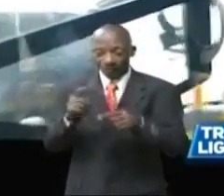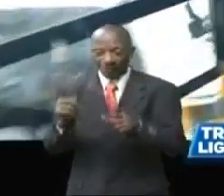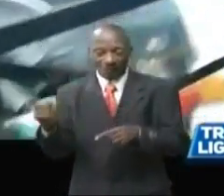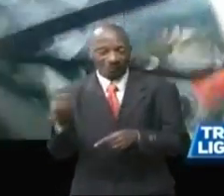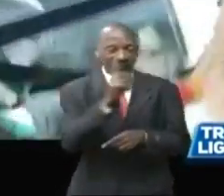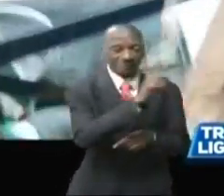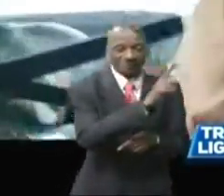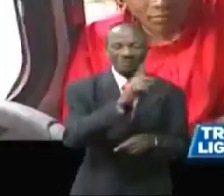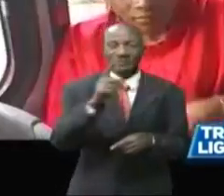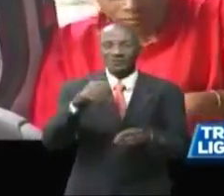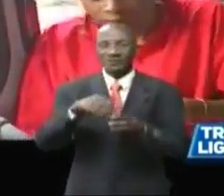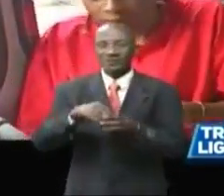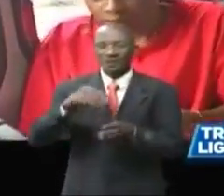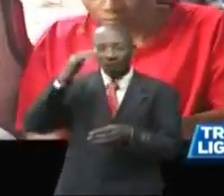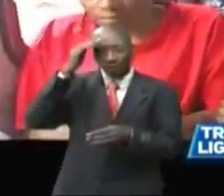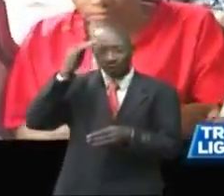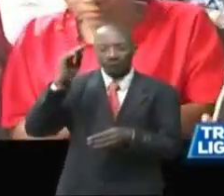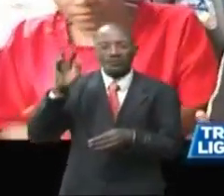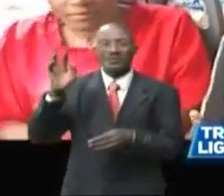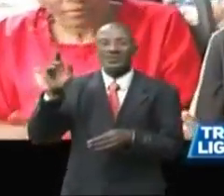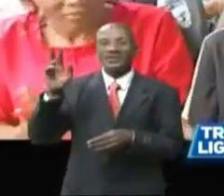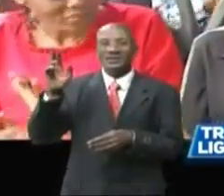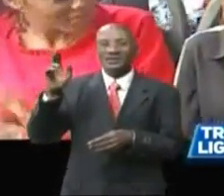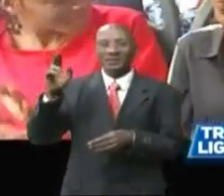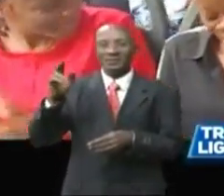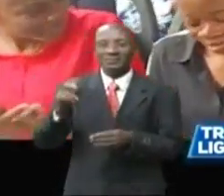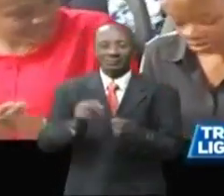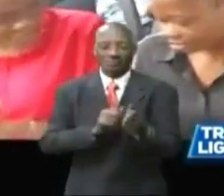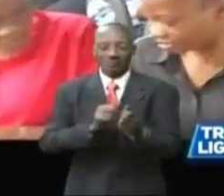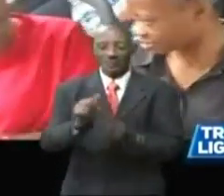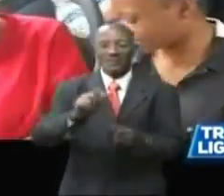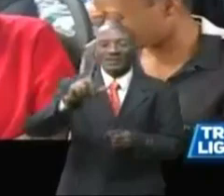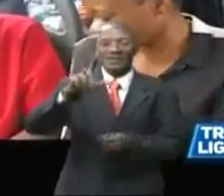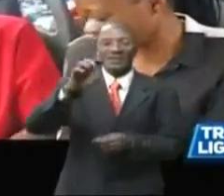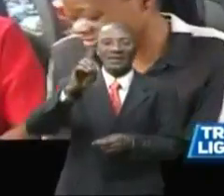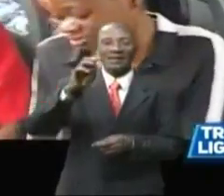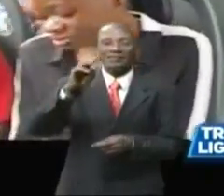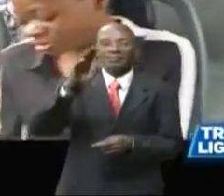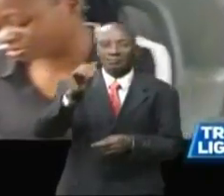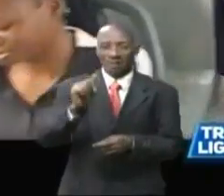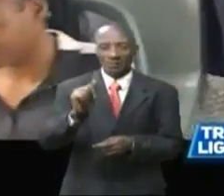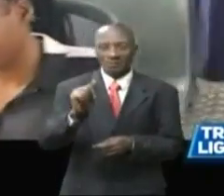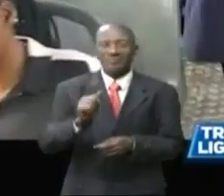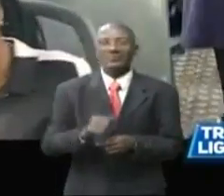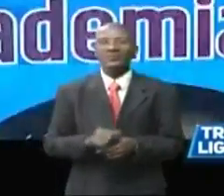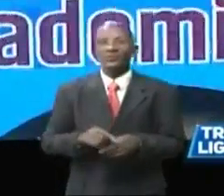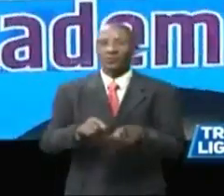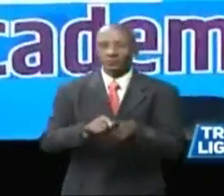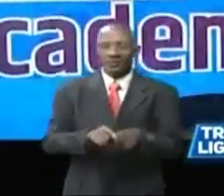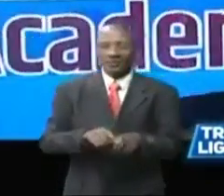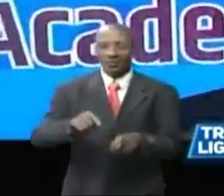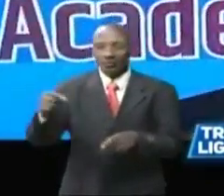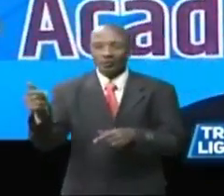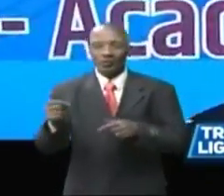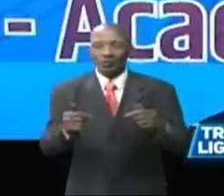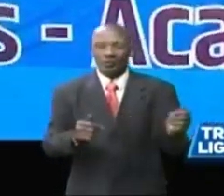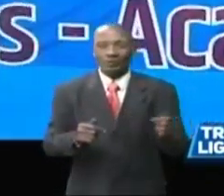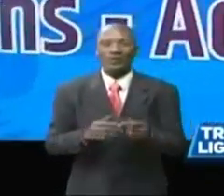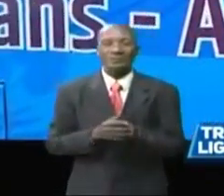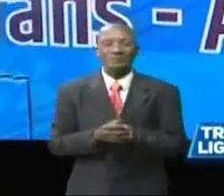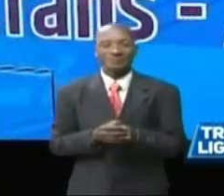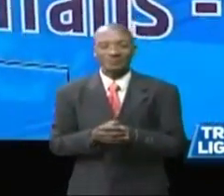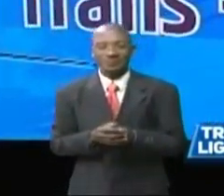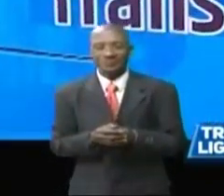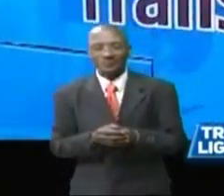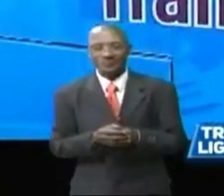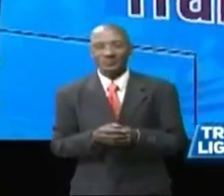ISP, via boulevard Lumumba, c'est la 6A. Et Petro-Congo, pour ISP, via la route